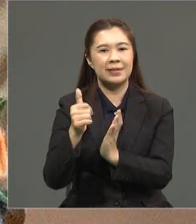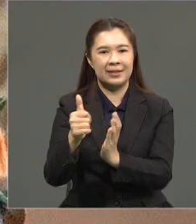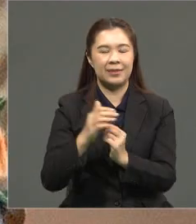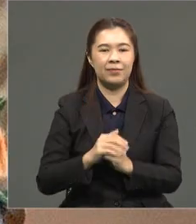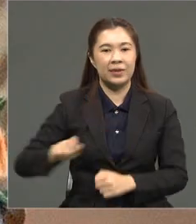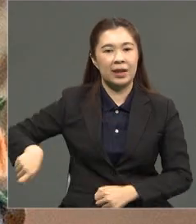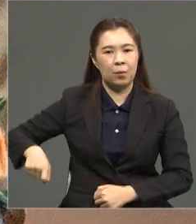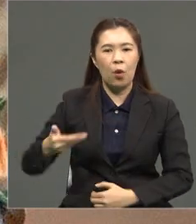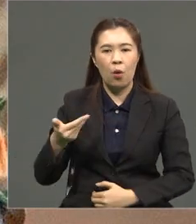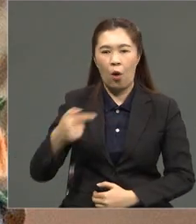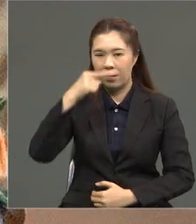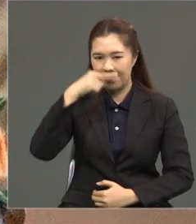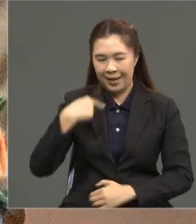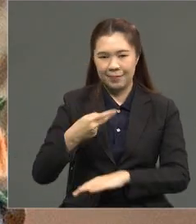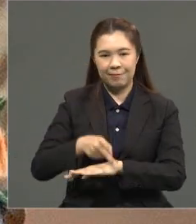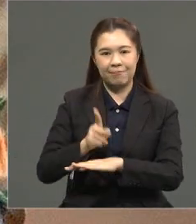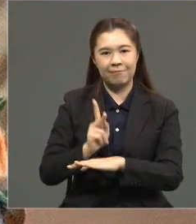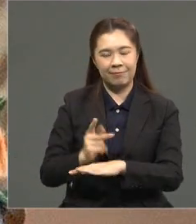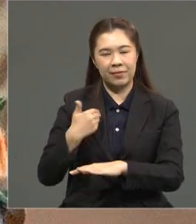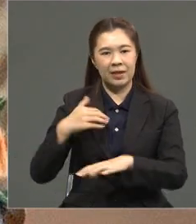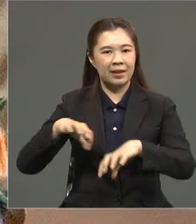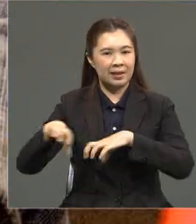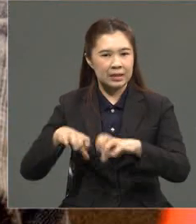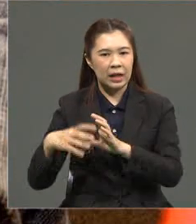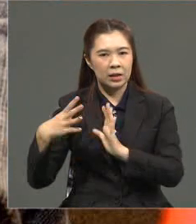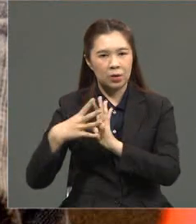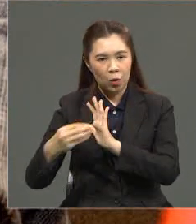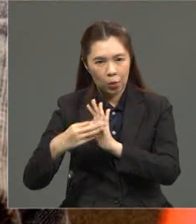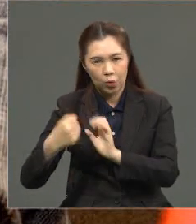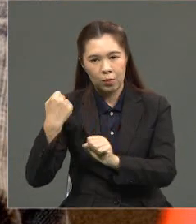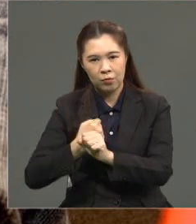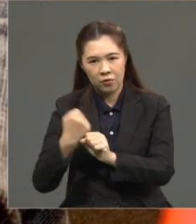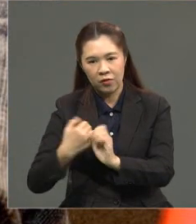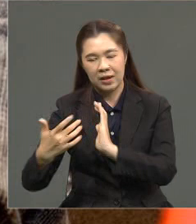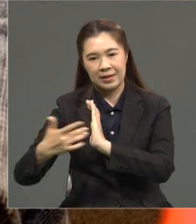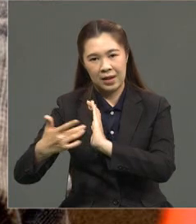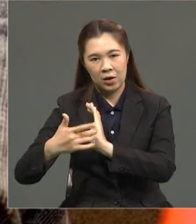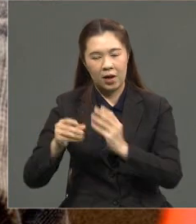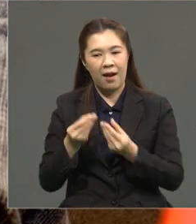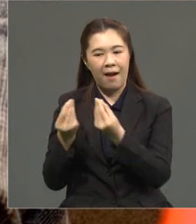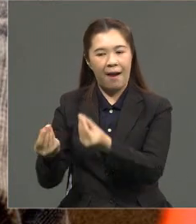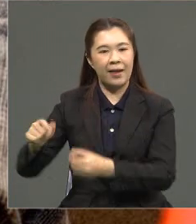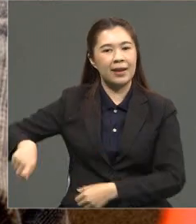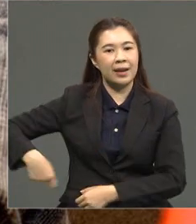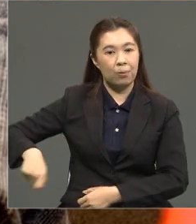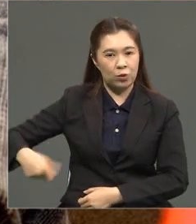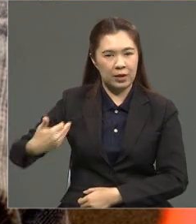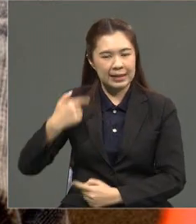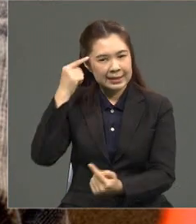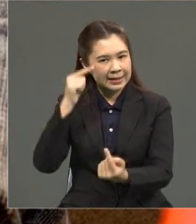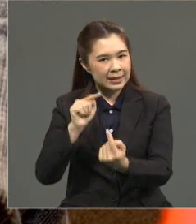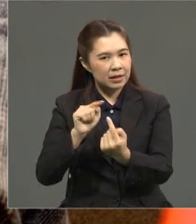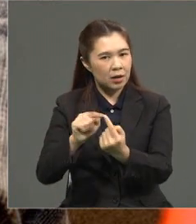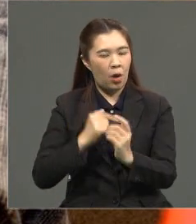กัมพูชายังขอให้ไทยเป็นเจ้าภาพจัดกิจกรรมฝึกอบรมด้านเทคโนโลยีการออกอากาศให้กับบุคลากรกัมพูชาโดยเลงเห็นถึง